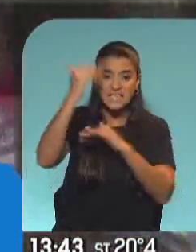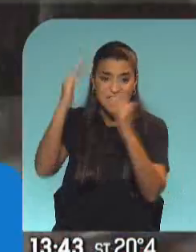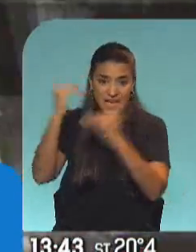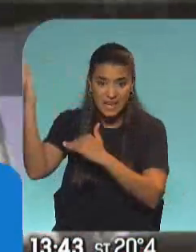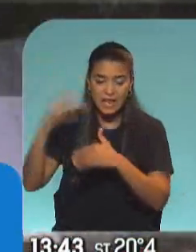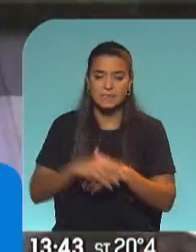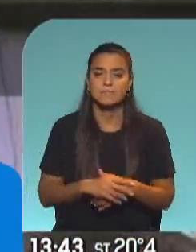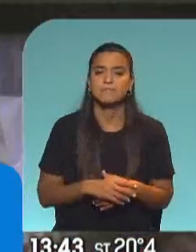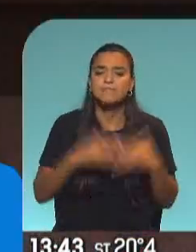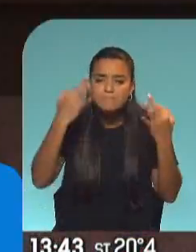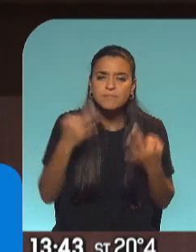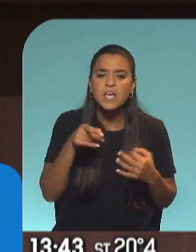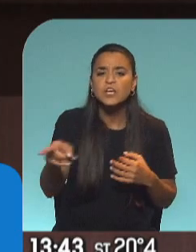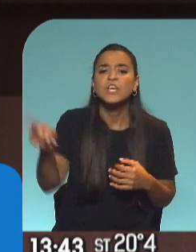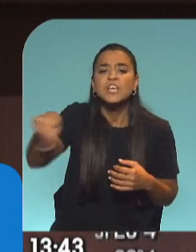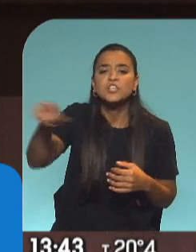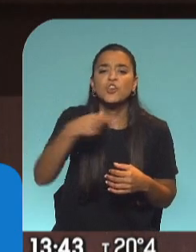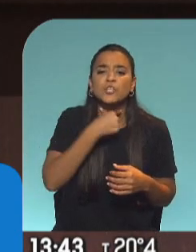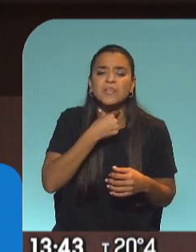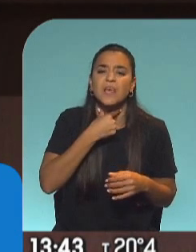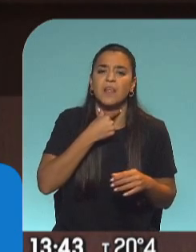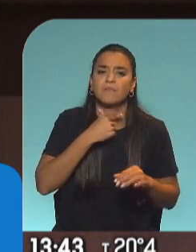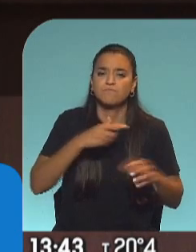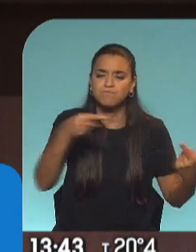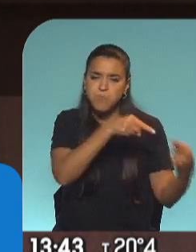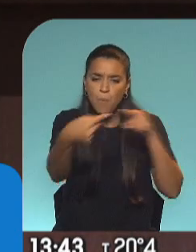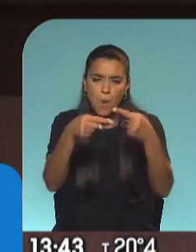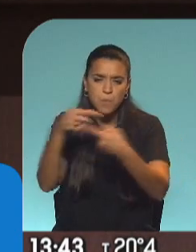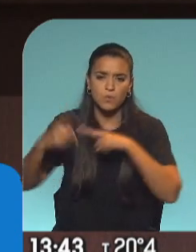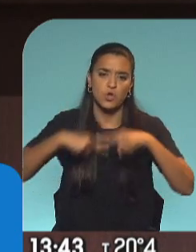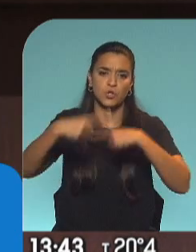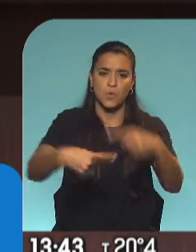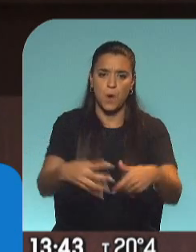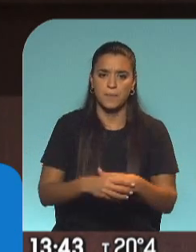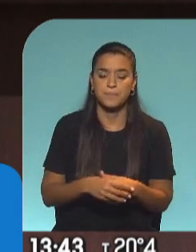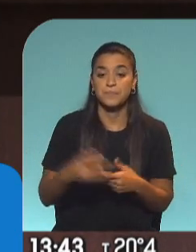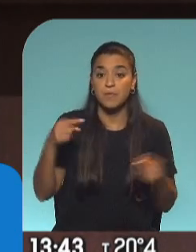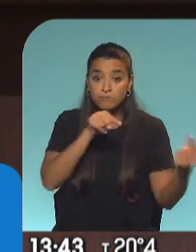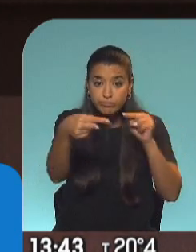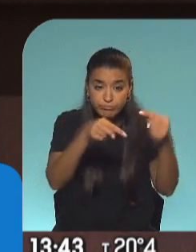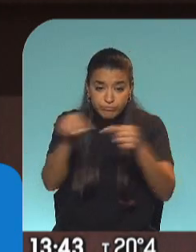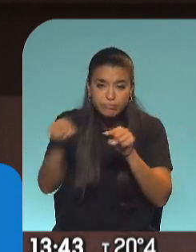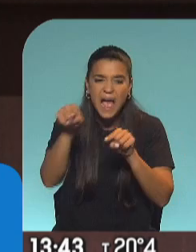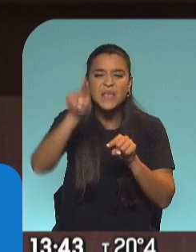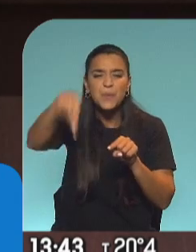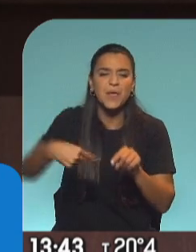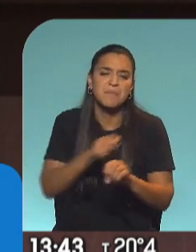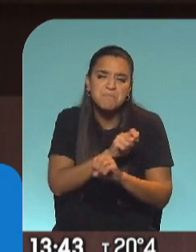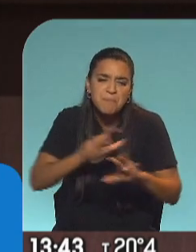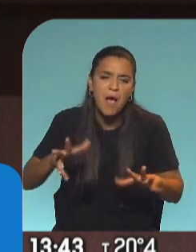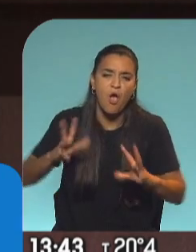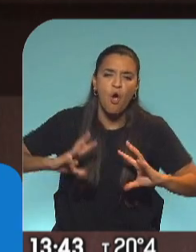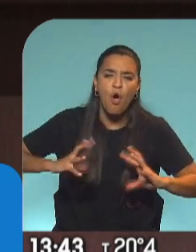savez, Adeta bunlar Haçlı Seferi yeniden başlatmak istiyorlar. Haçlı seferlerinden itibaren ne zaman